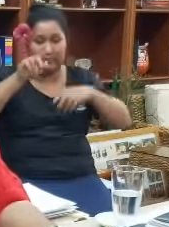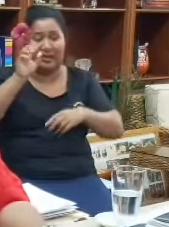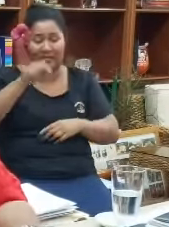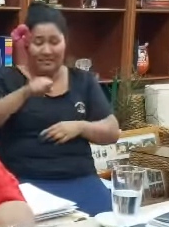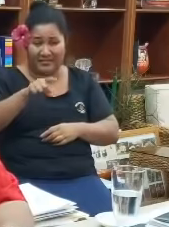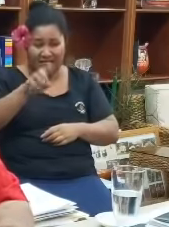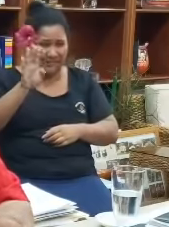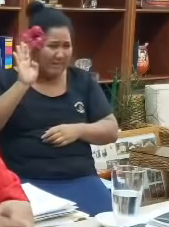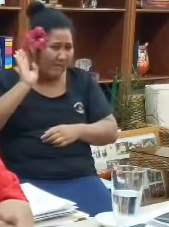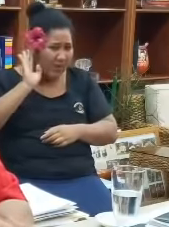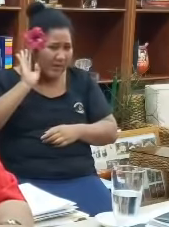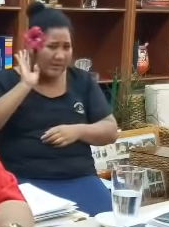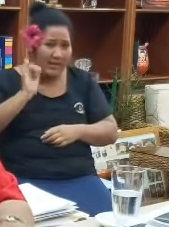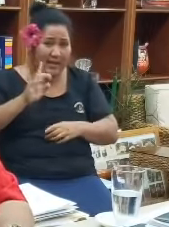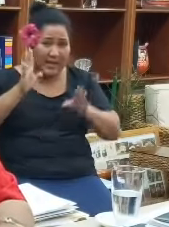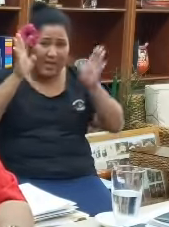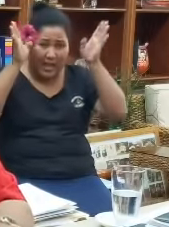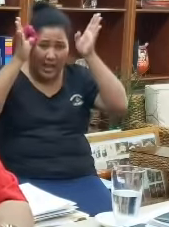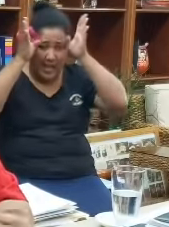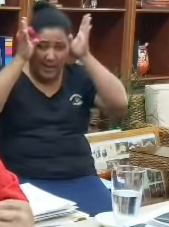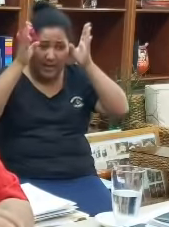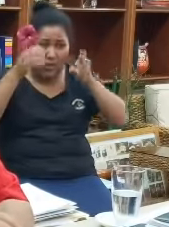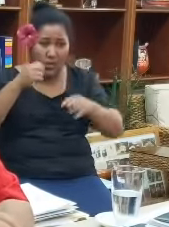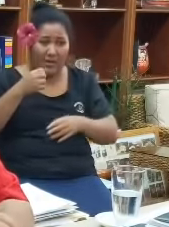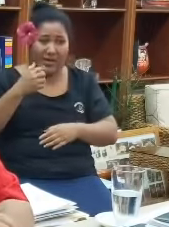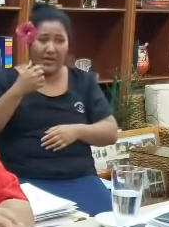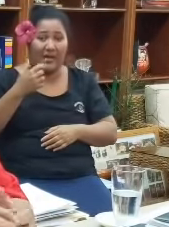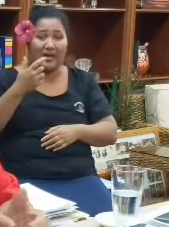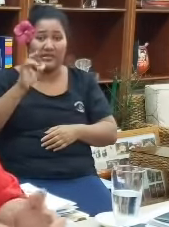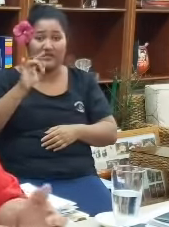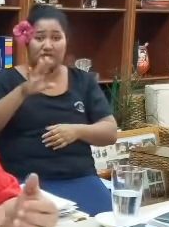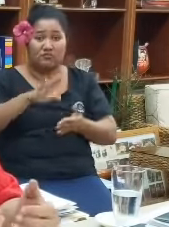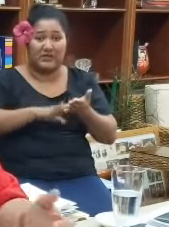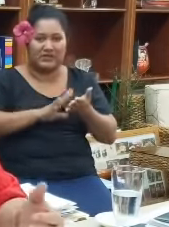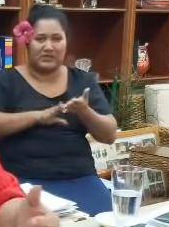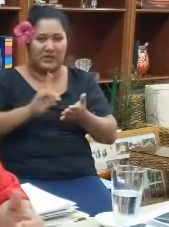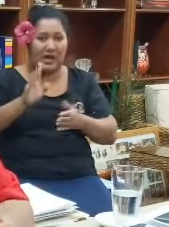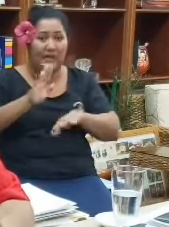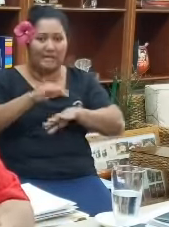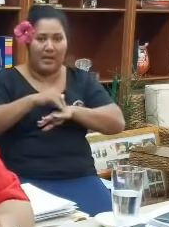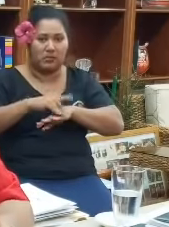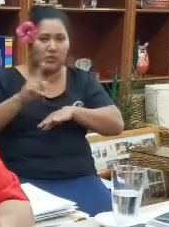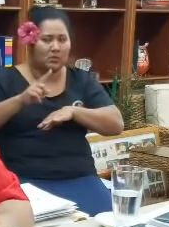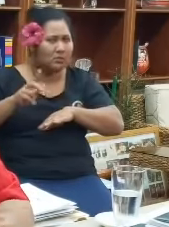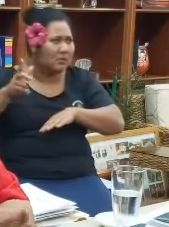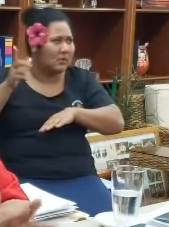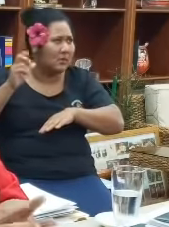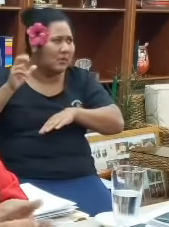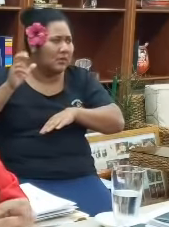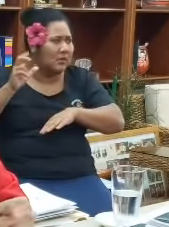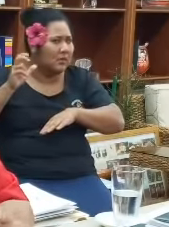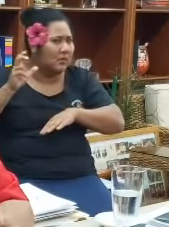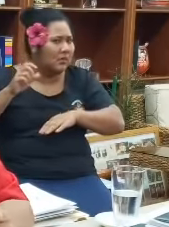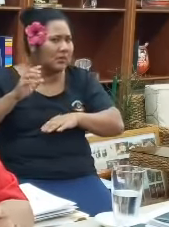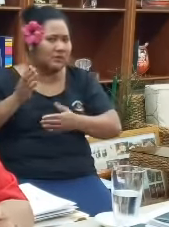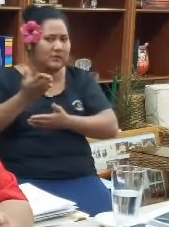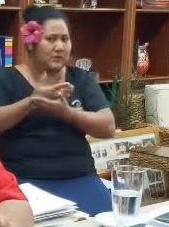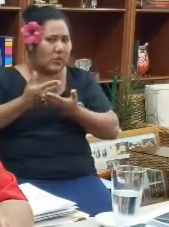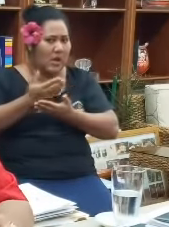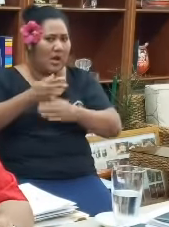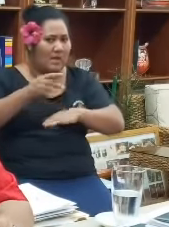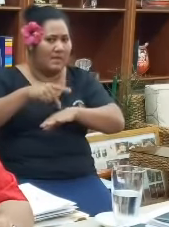meilleurs. Il y a le malo, il y a une full machine. Il y a une salle longue à fond, il y a une loi tout. Il y a une palmène.